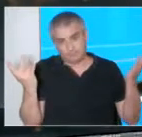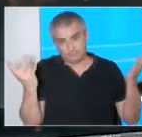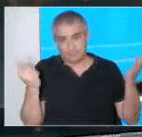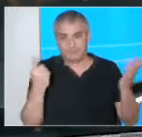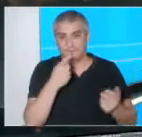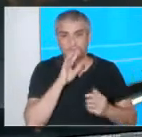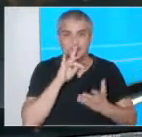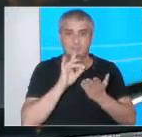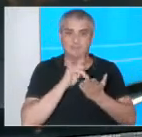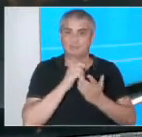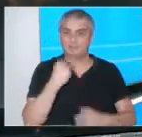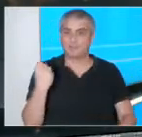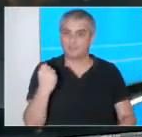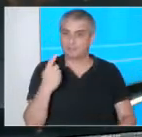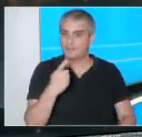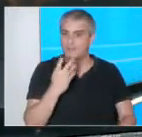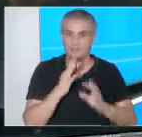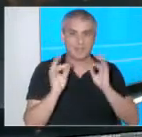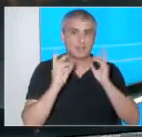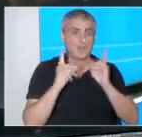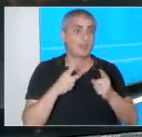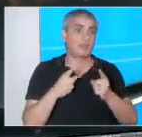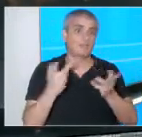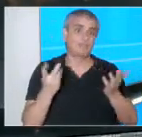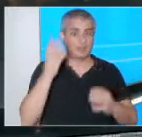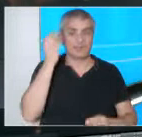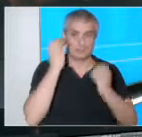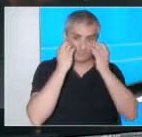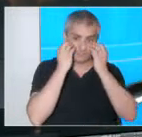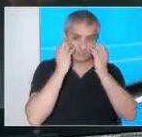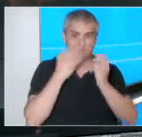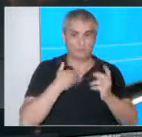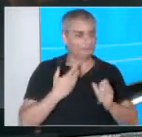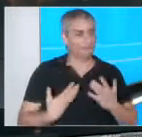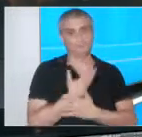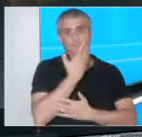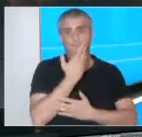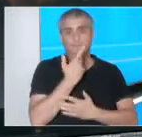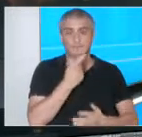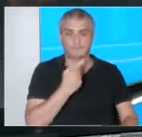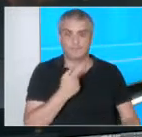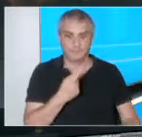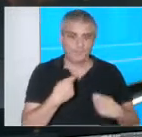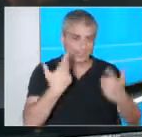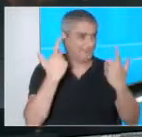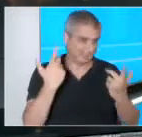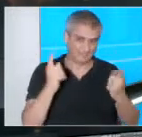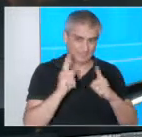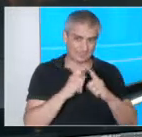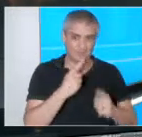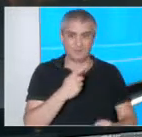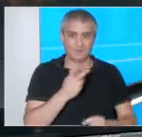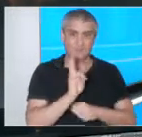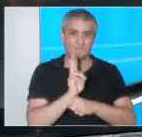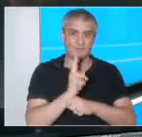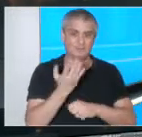כרגע בימינה. מהתחלת, מתחילת הדרך, שנפתלי בנט בא לאקזיט, יש שיגידו שזה לפונזי, כי באקזיט, עונת פונזי, כי